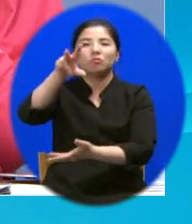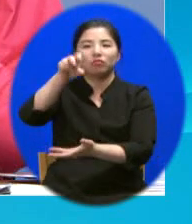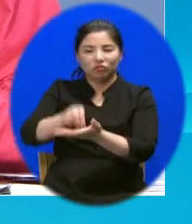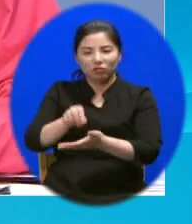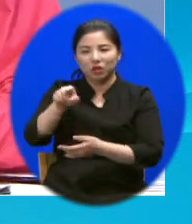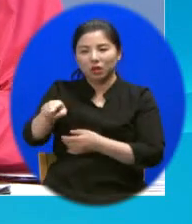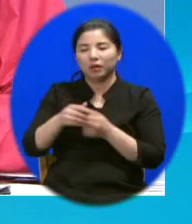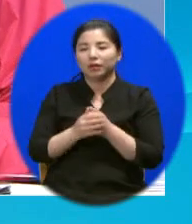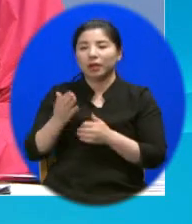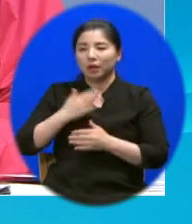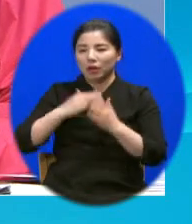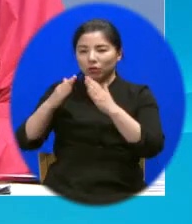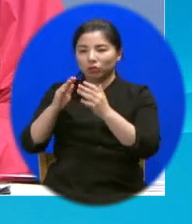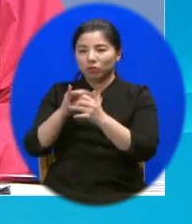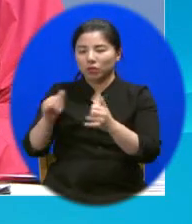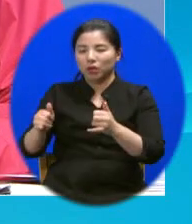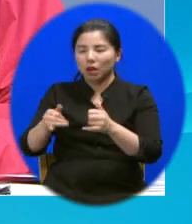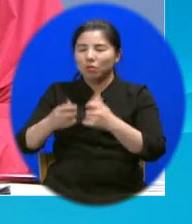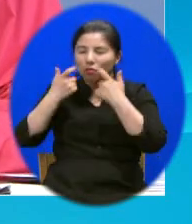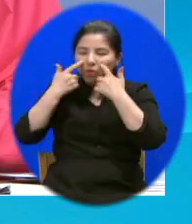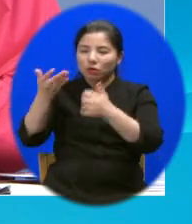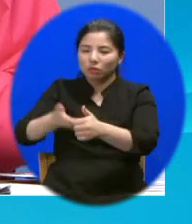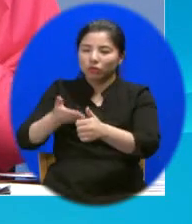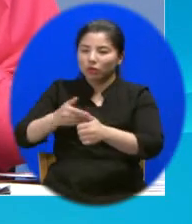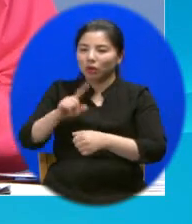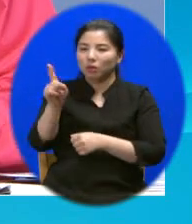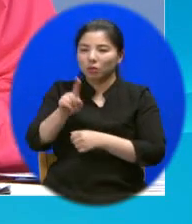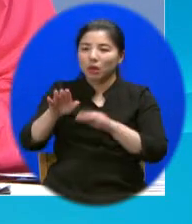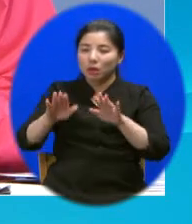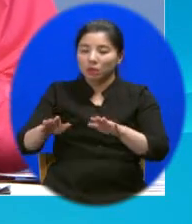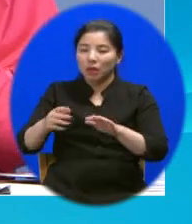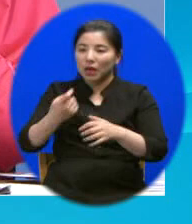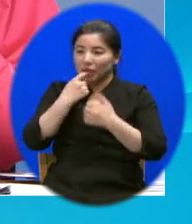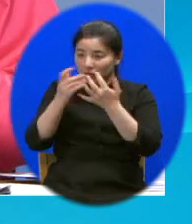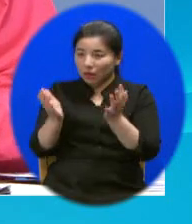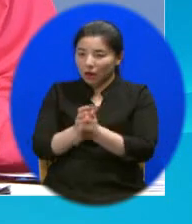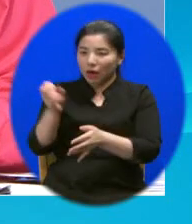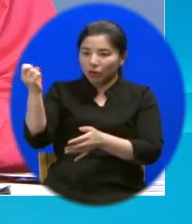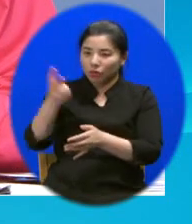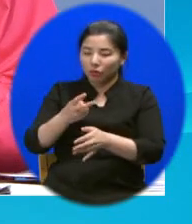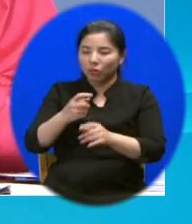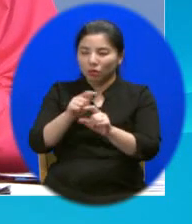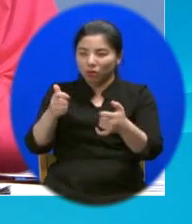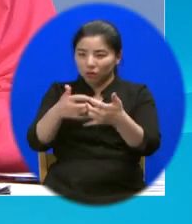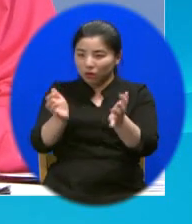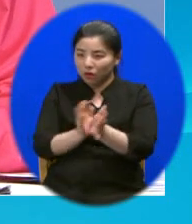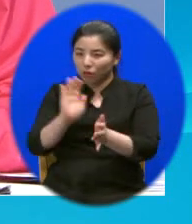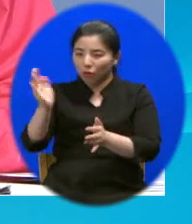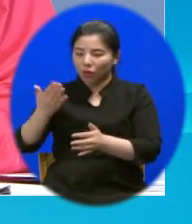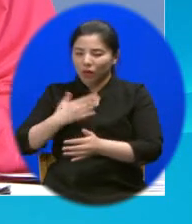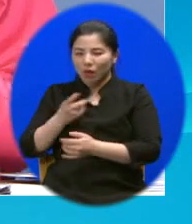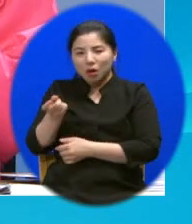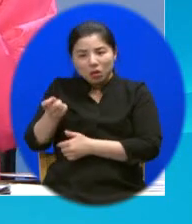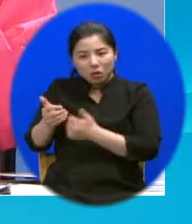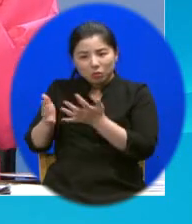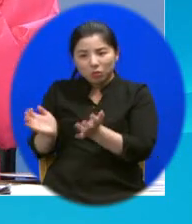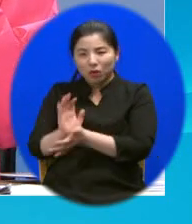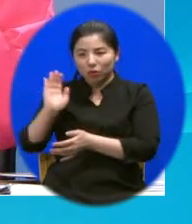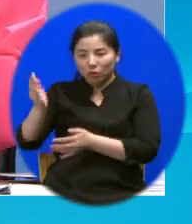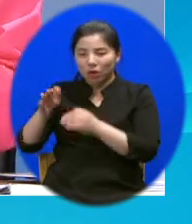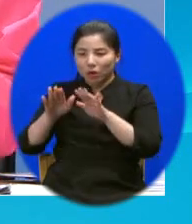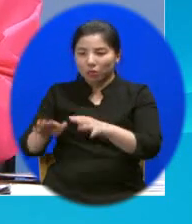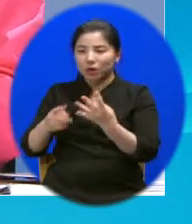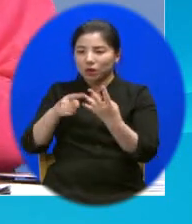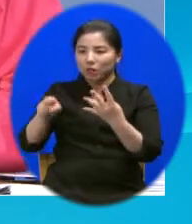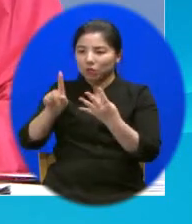겁니다 저는 국민들한테 분명히 호소 되는데 이번에 민주당이 또 다수당이 되고 저희 당이 소 수당이 되면은 이번에는